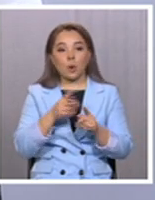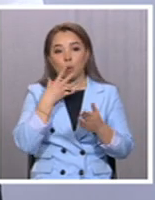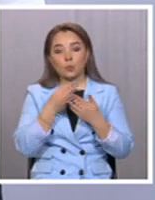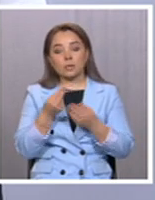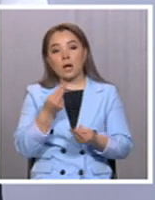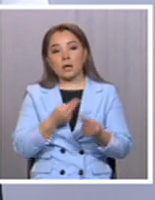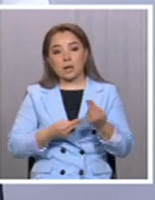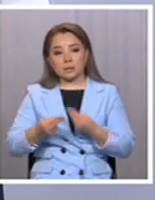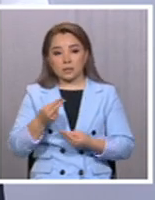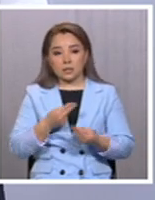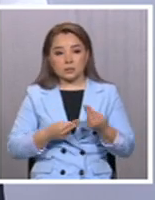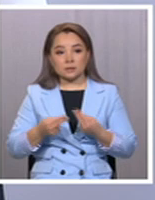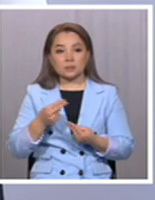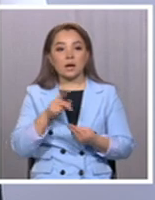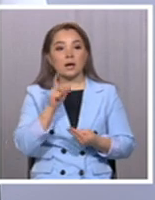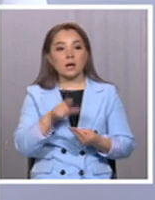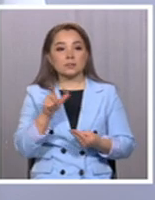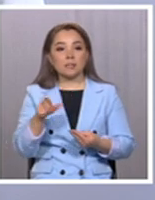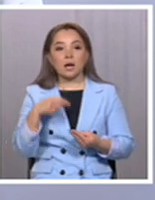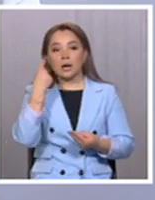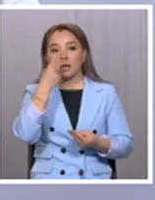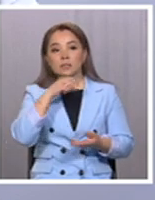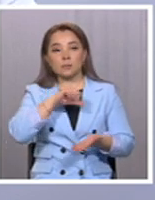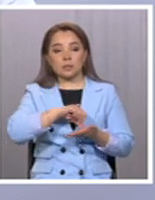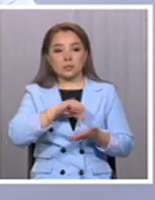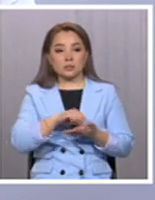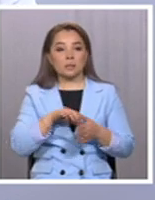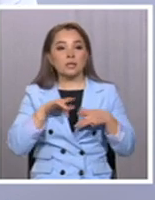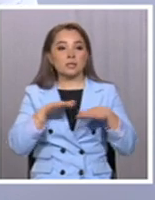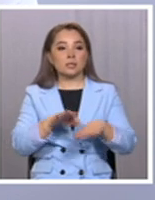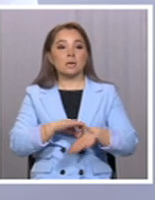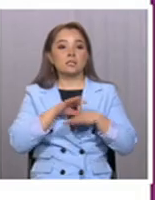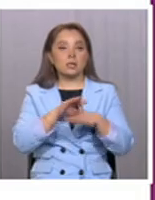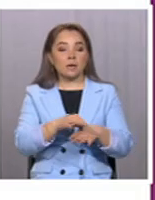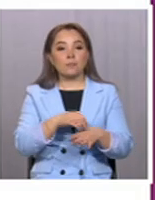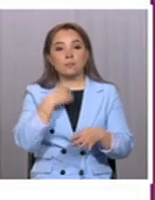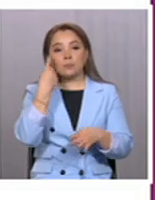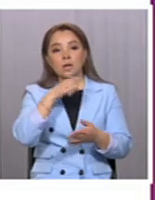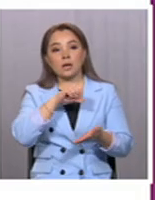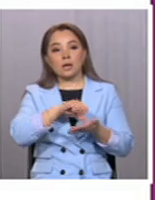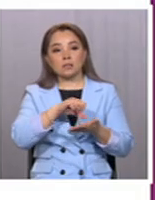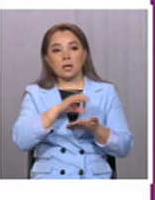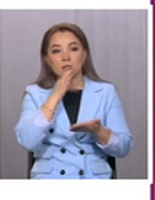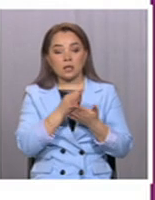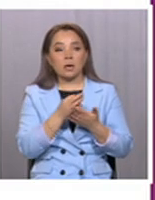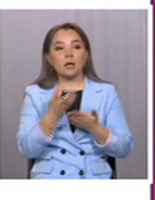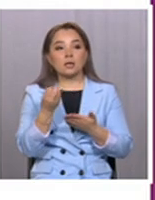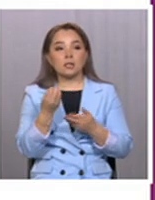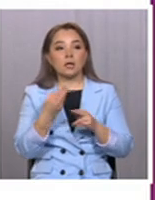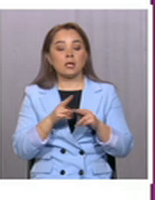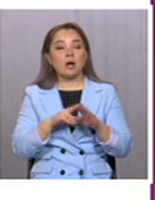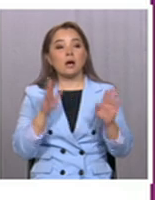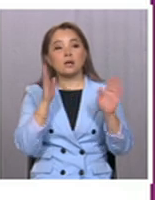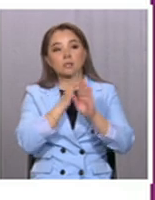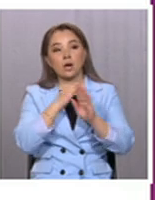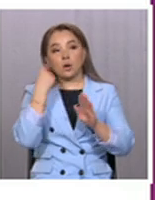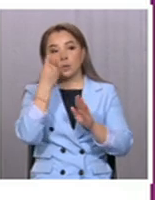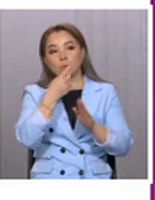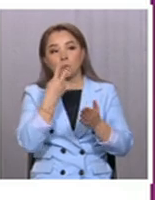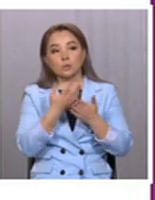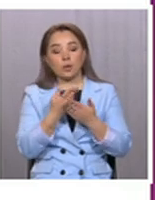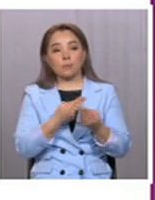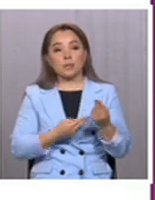картиналарында адамның кейпін, қимылын, бет ажарын әрі табиғи түрде